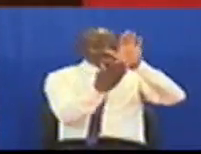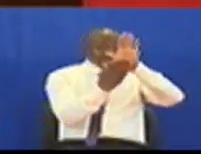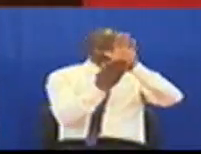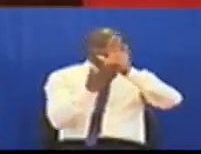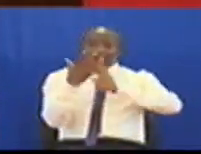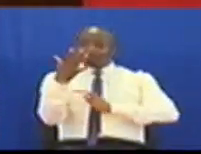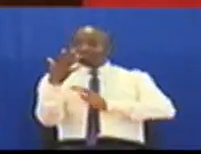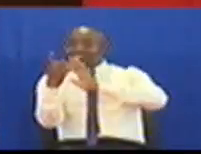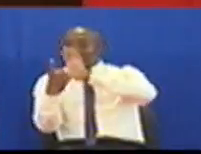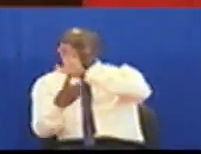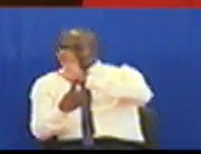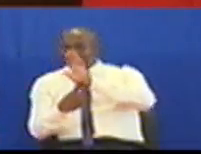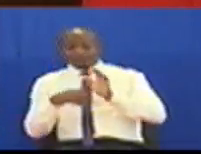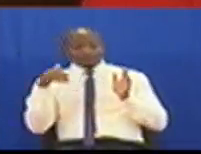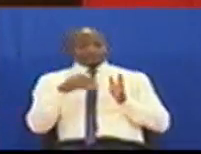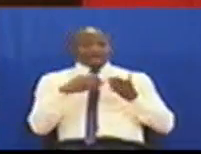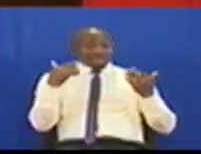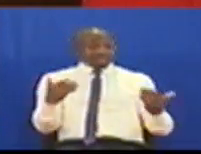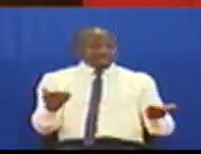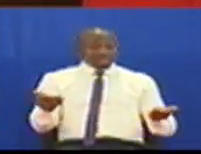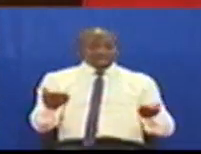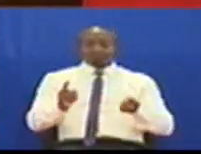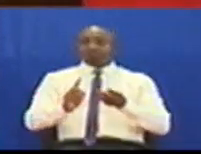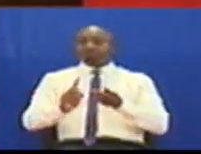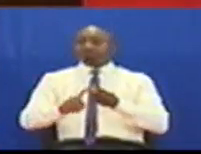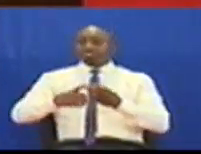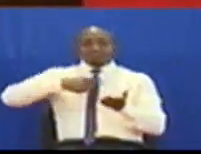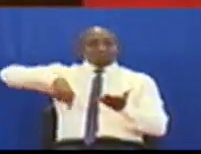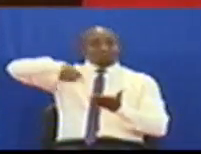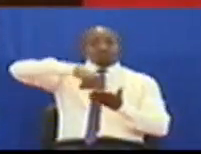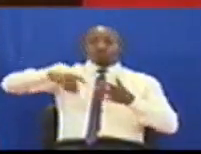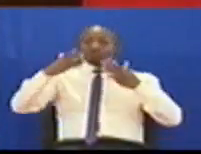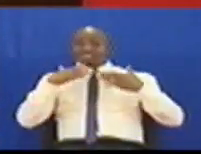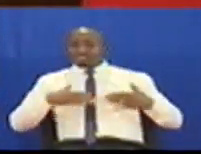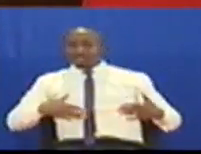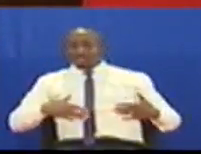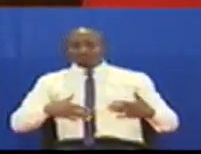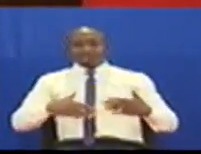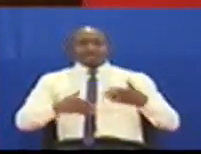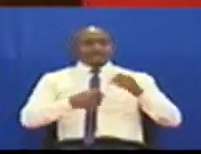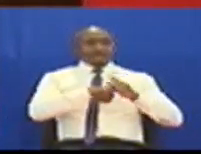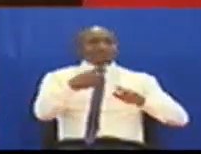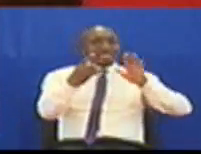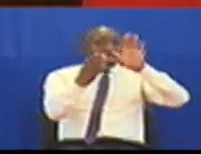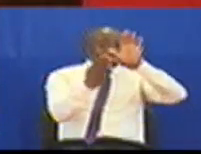3,956. Na mpaka sasa hivi tumeshajenga vituo vya afya